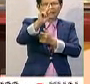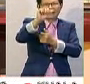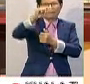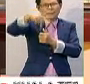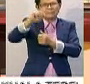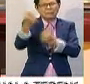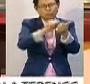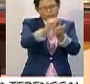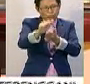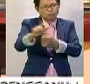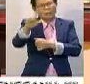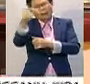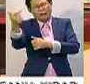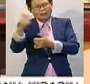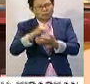iaitu